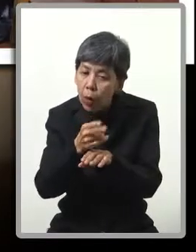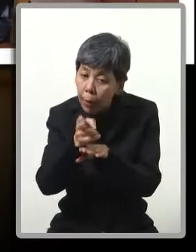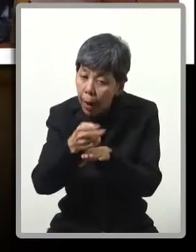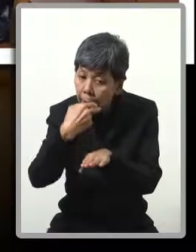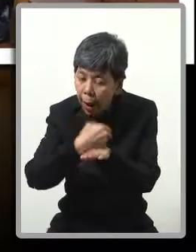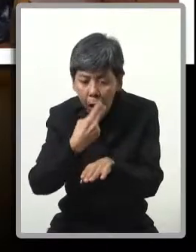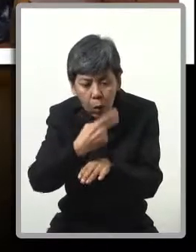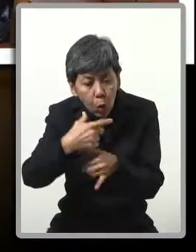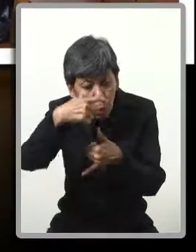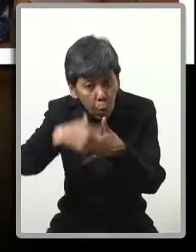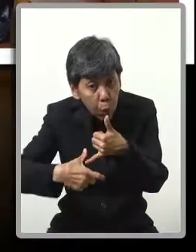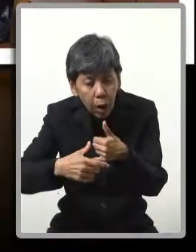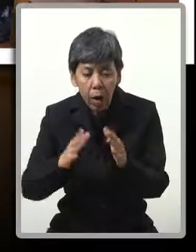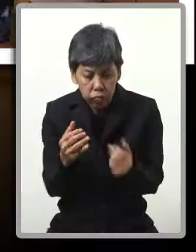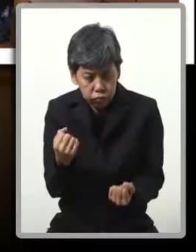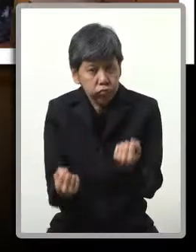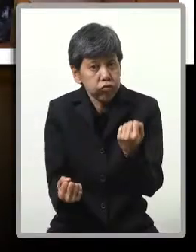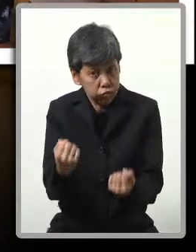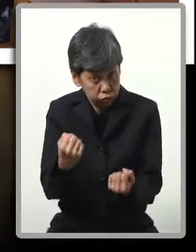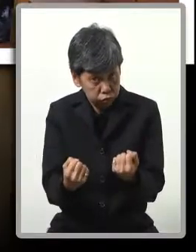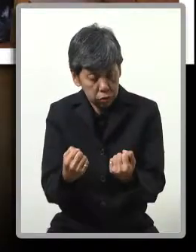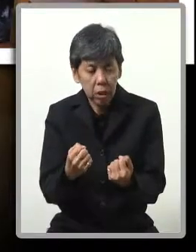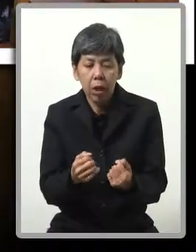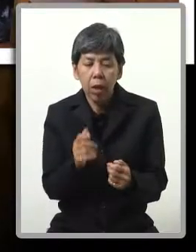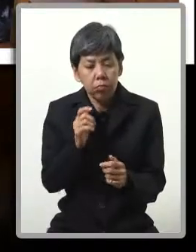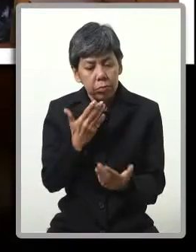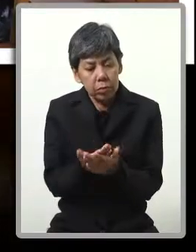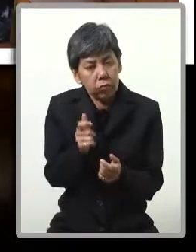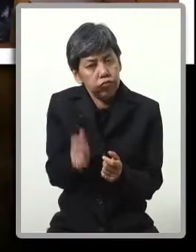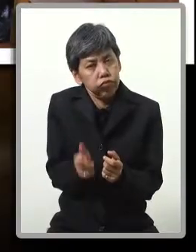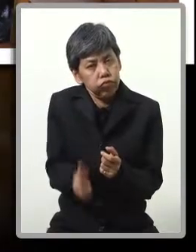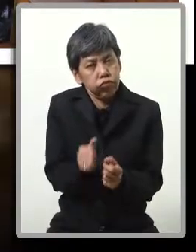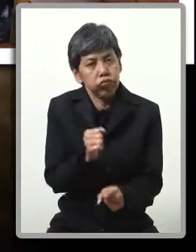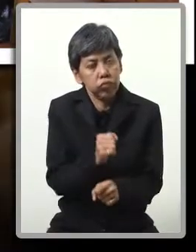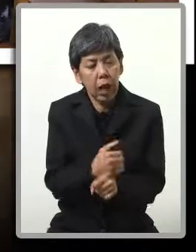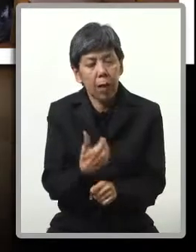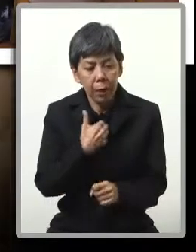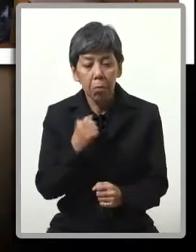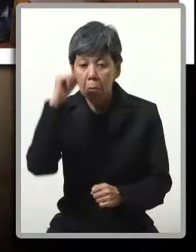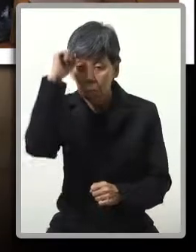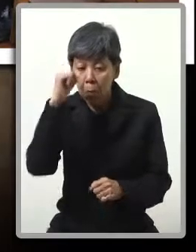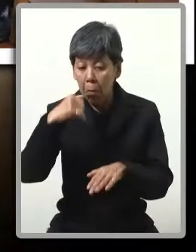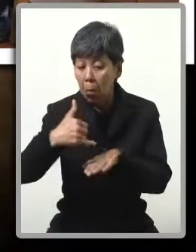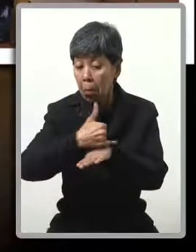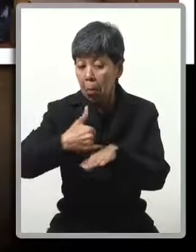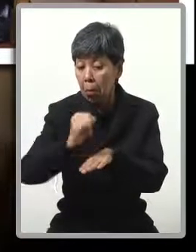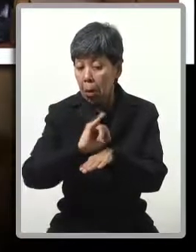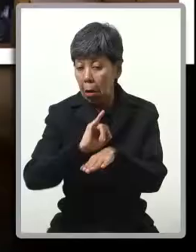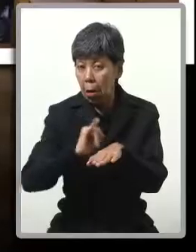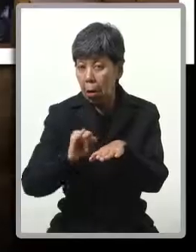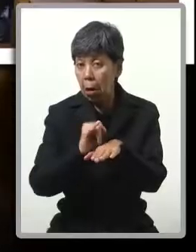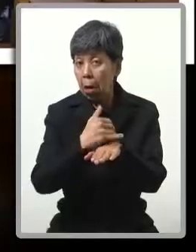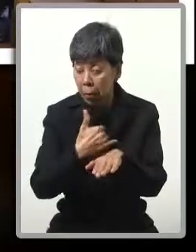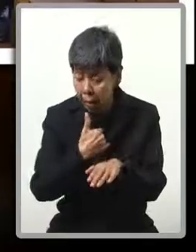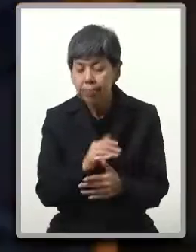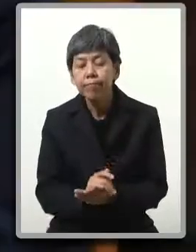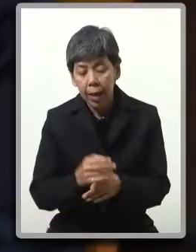ล้องนี่จะบอกอะไรบอกพฤติกรรมของพนักงานขับรถบอกพฤติกรรมพนักงานเก็บสตังค์แม้กระทั่งพฤติกรรมผู้โดยสารทำอะไรกันเองด้ว